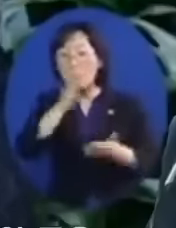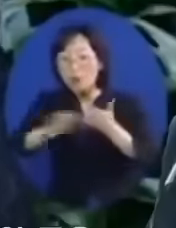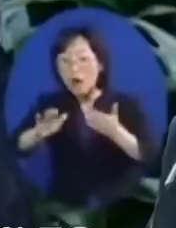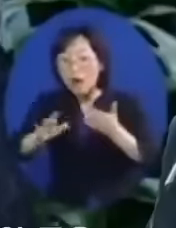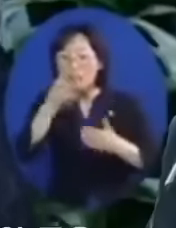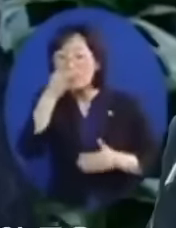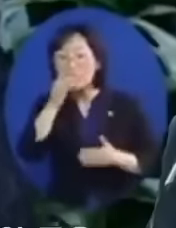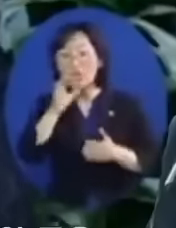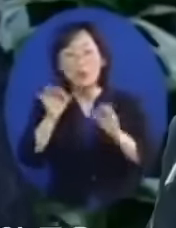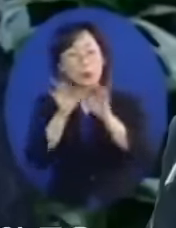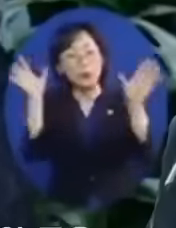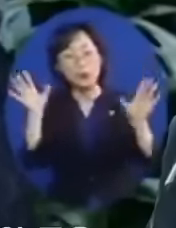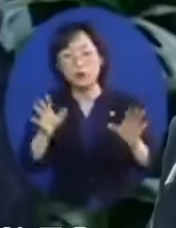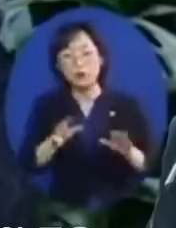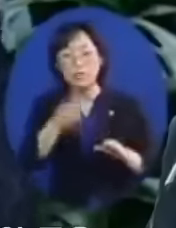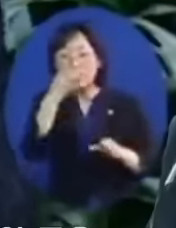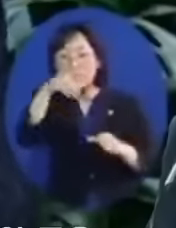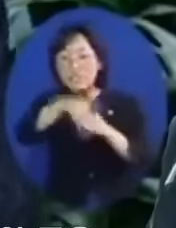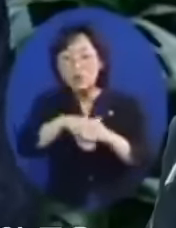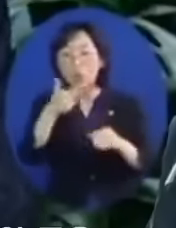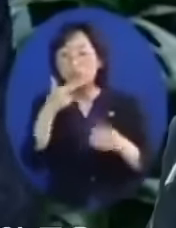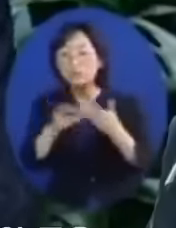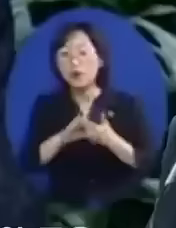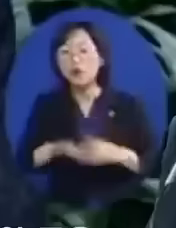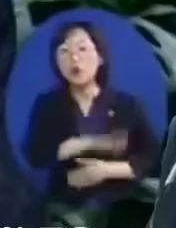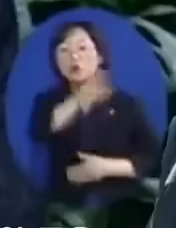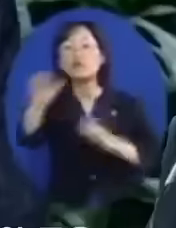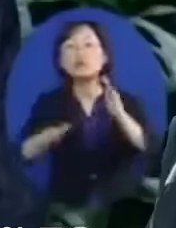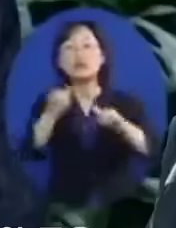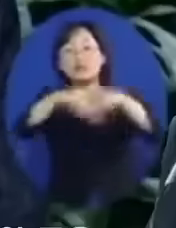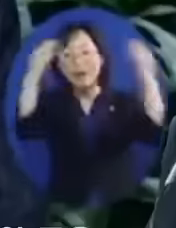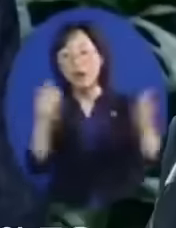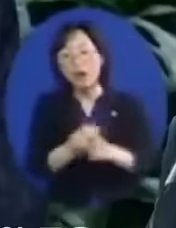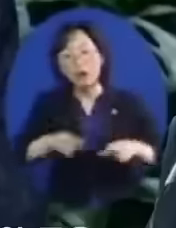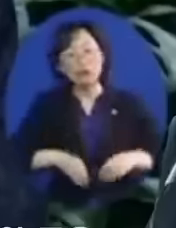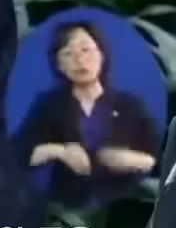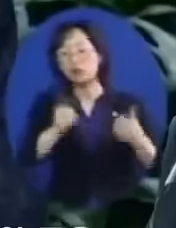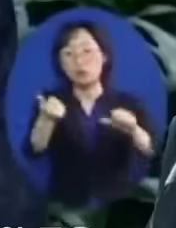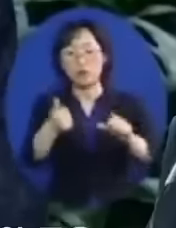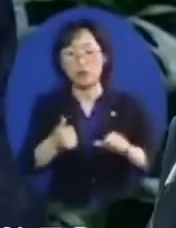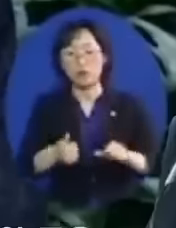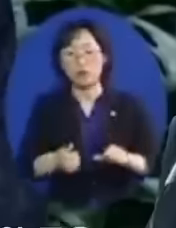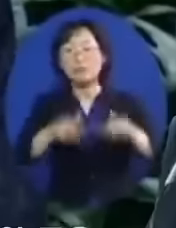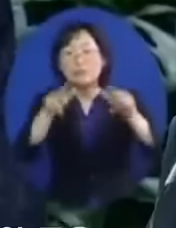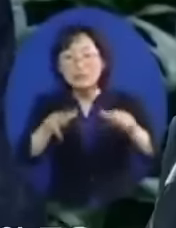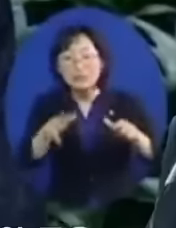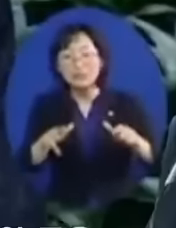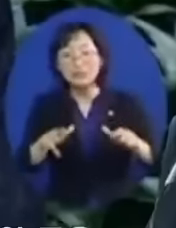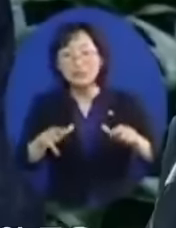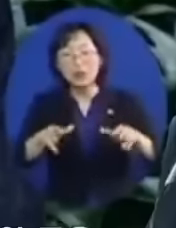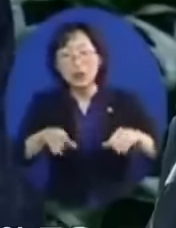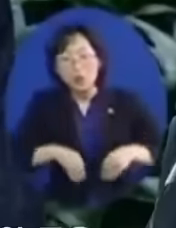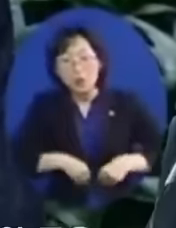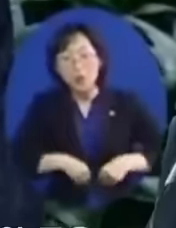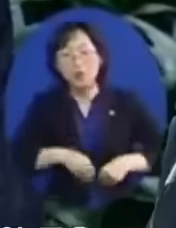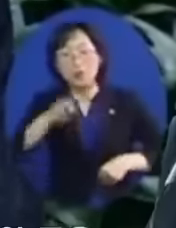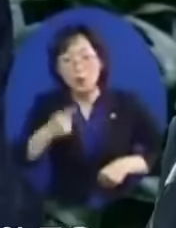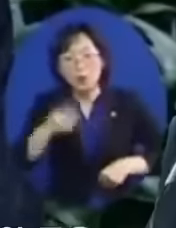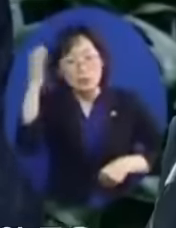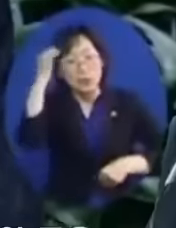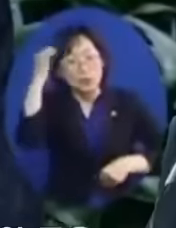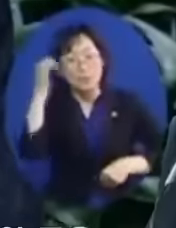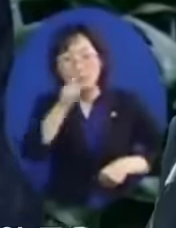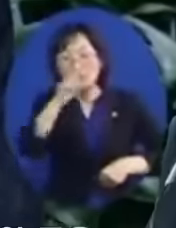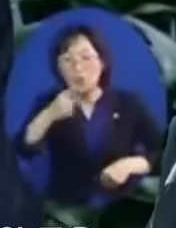없어져. 종자 씨앗이 없으면 우리 식구들은 다 굶어 죽어. 지금 굶어서 고생하더라도 종자